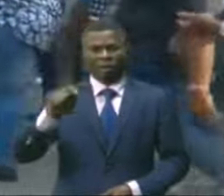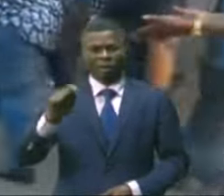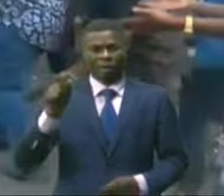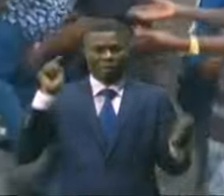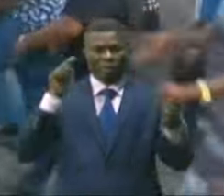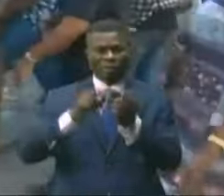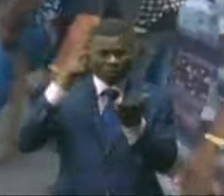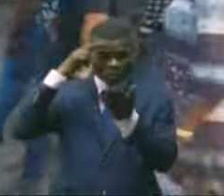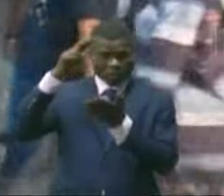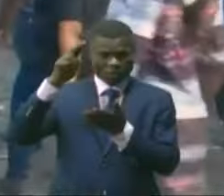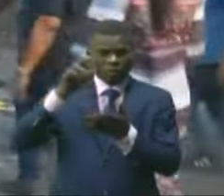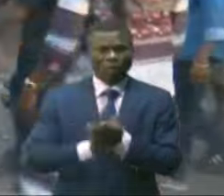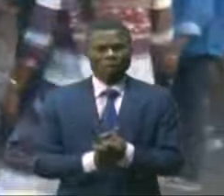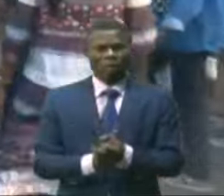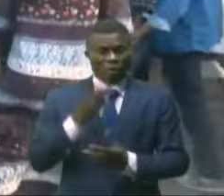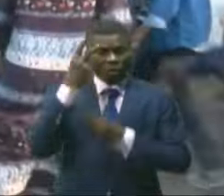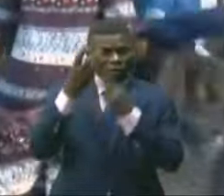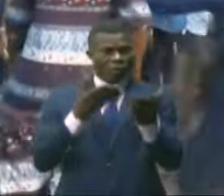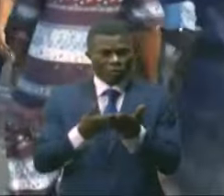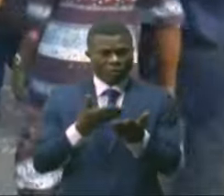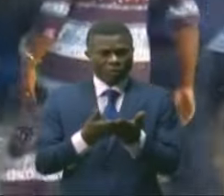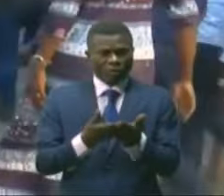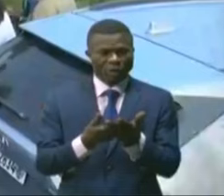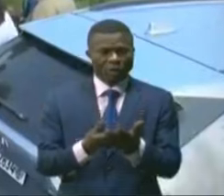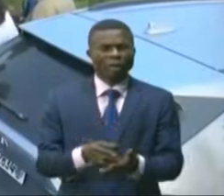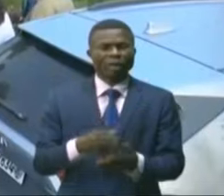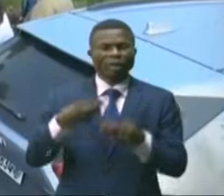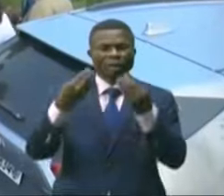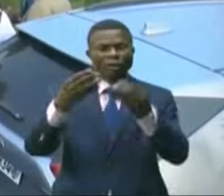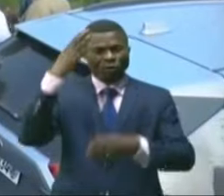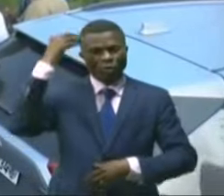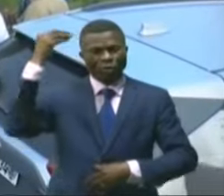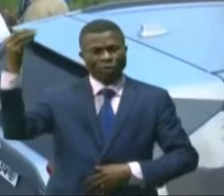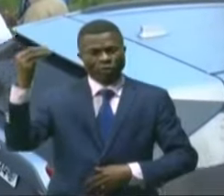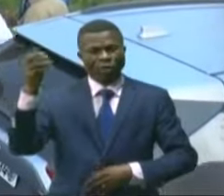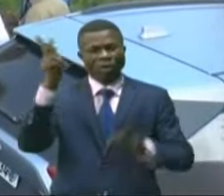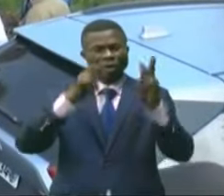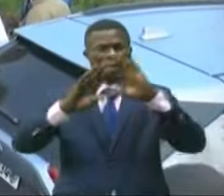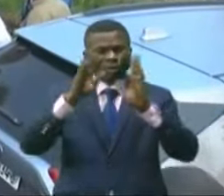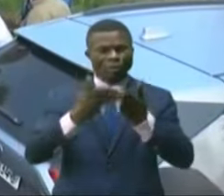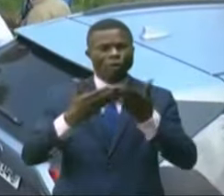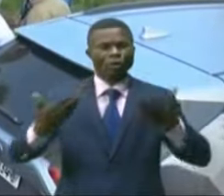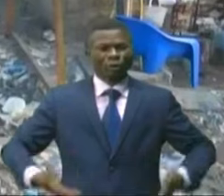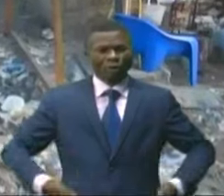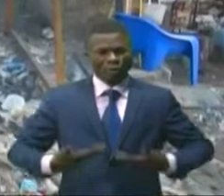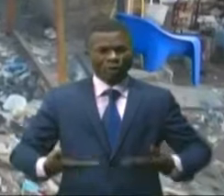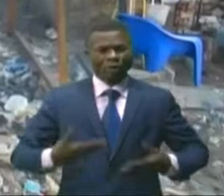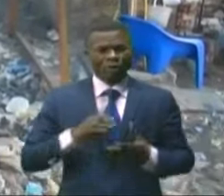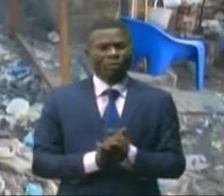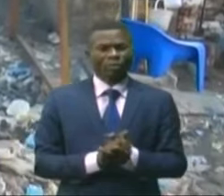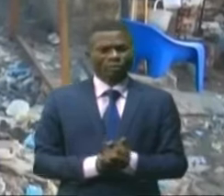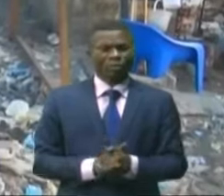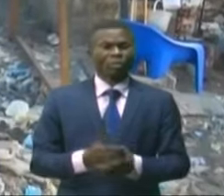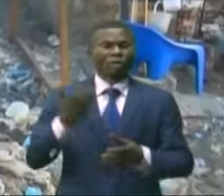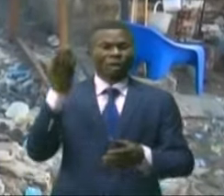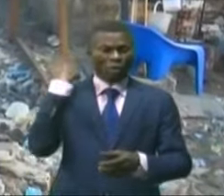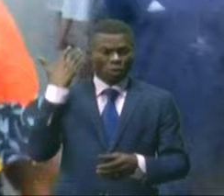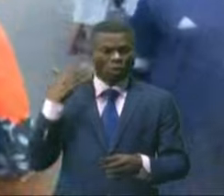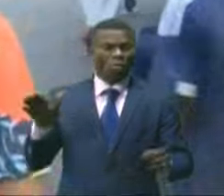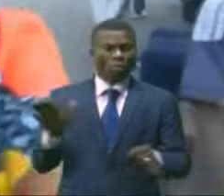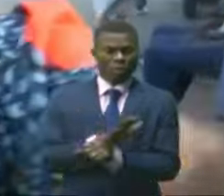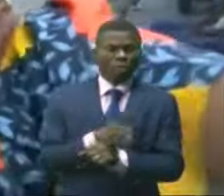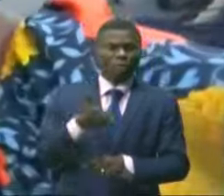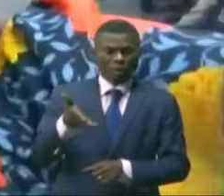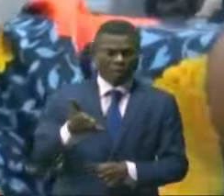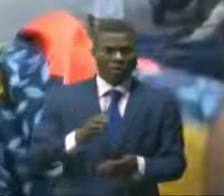la rivière Funa. Sa descente, une lueur d'espoir vue par la population car lassée des inondations en répétition.